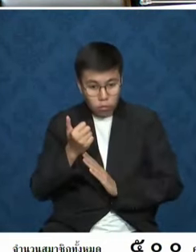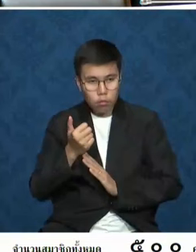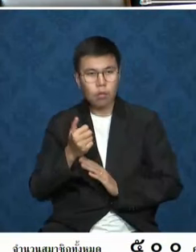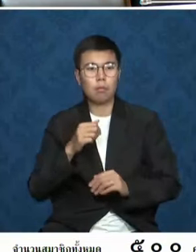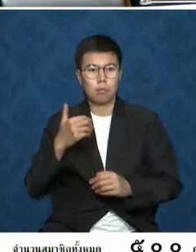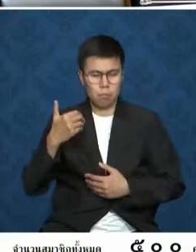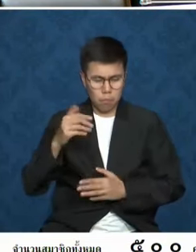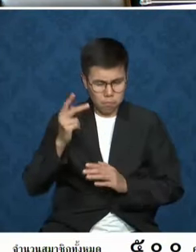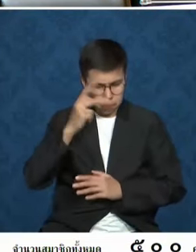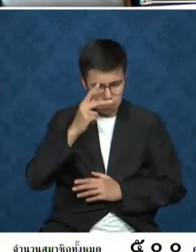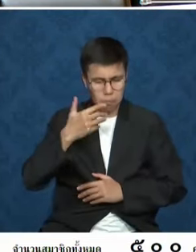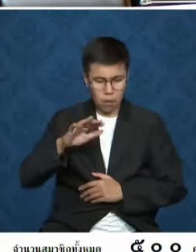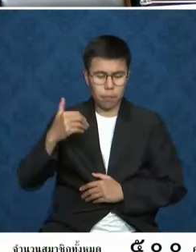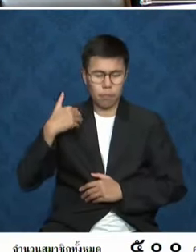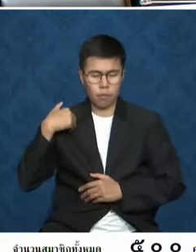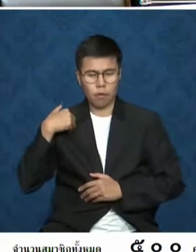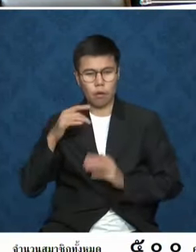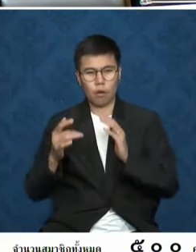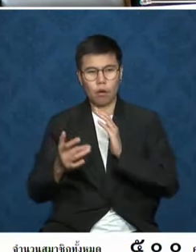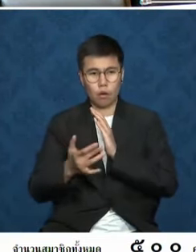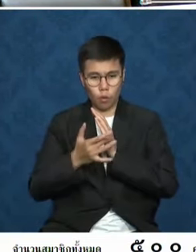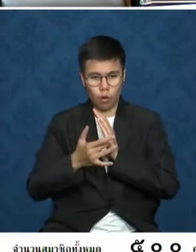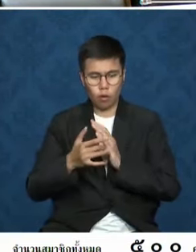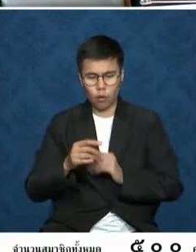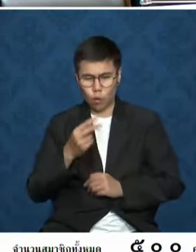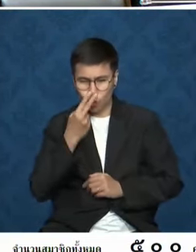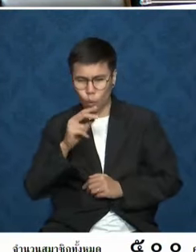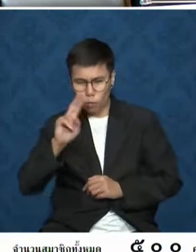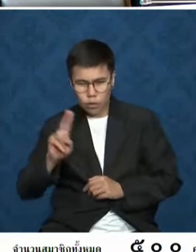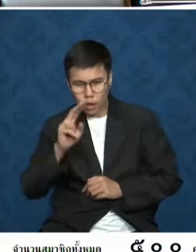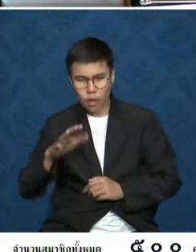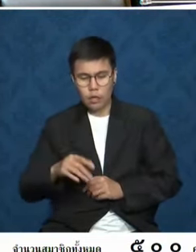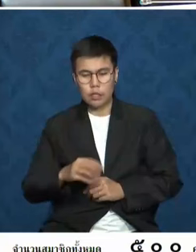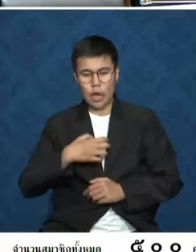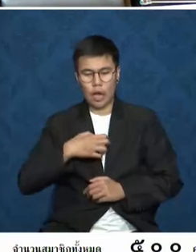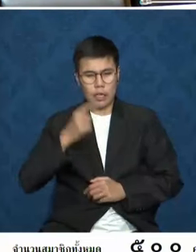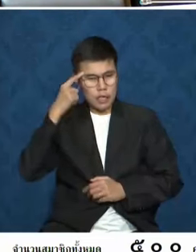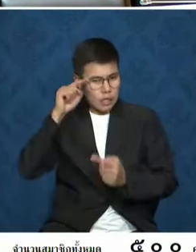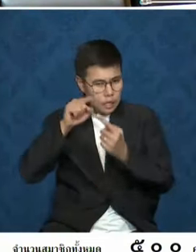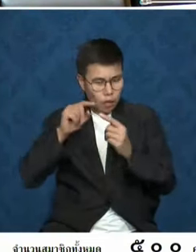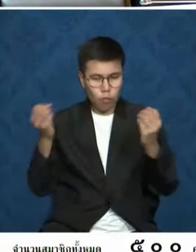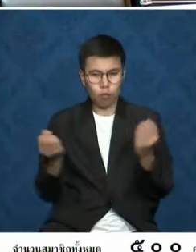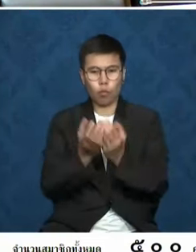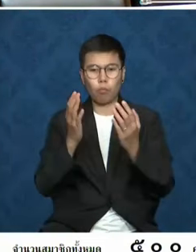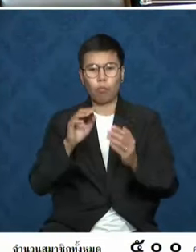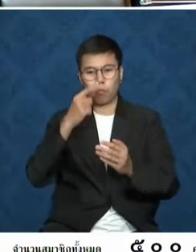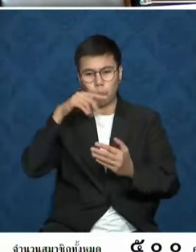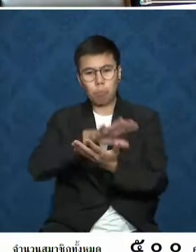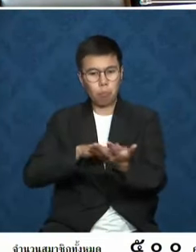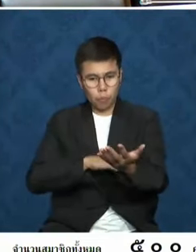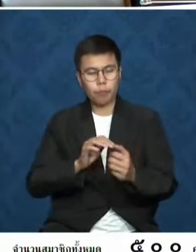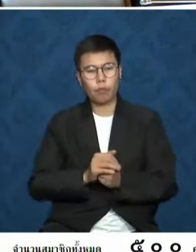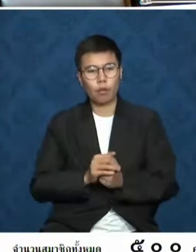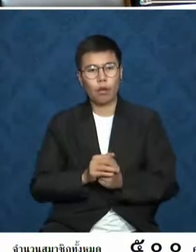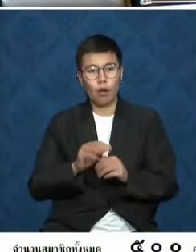PAXมีตอประเทศậtอทเท settingต่มา